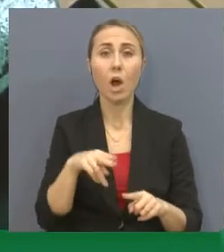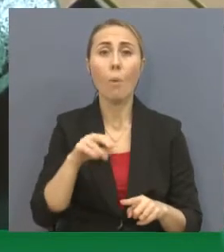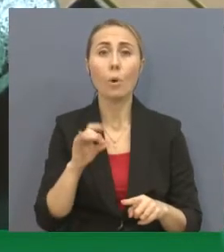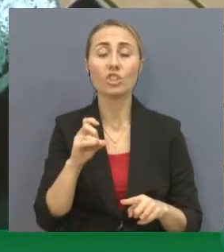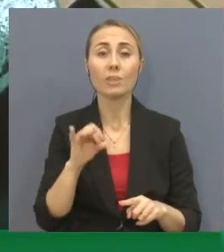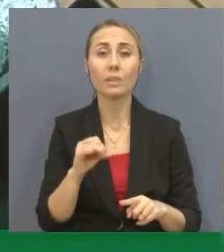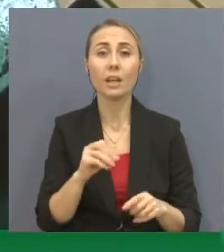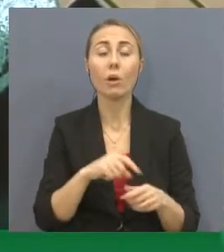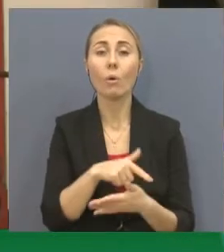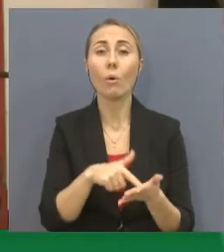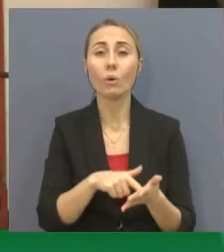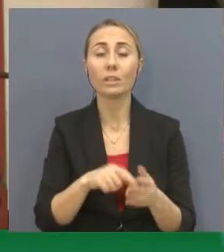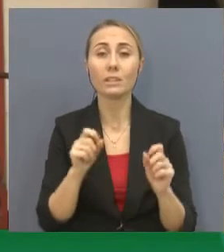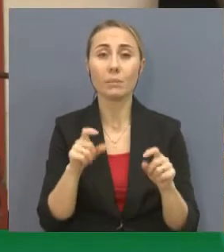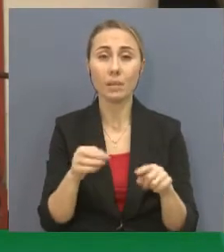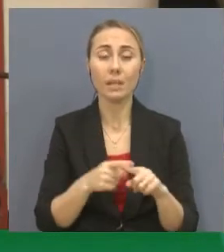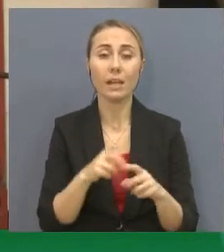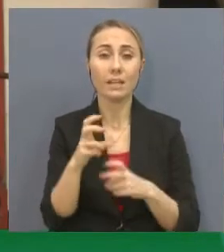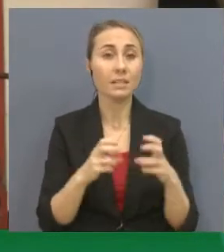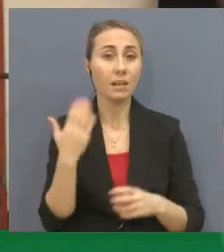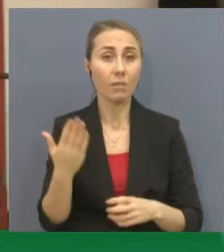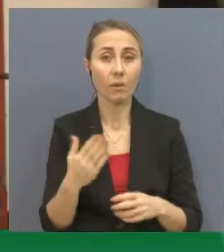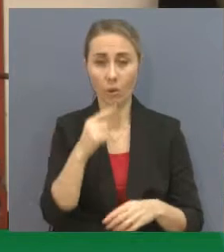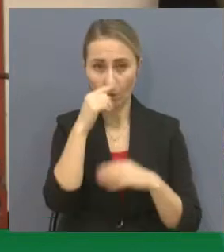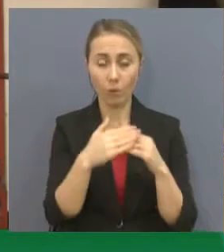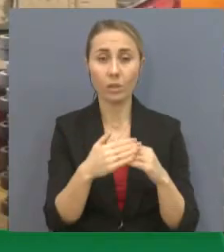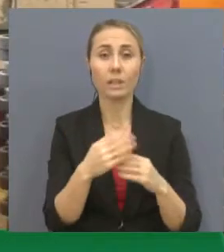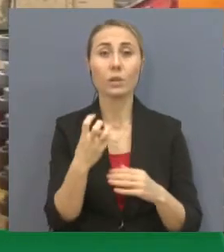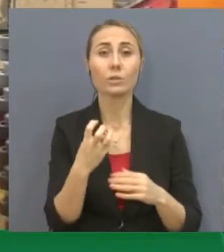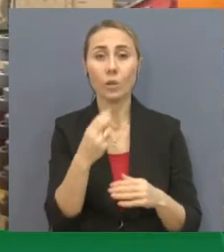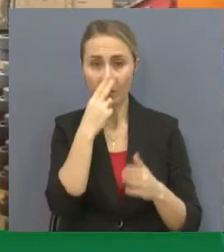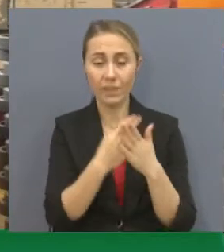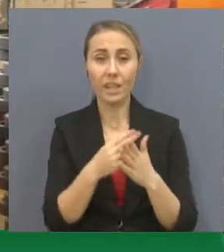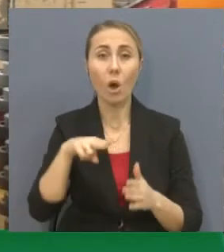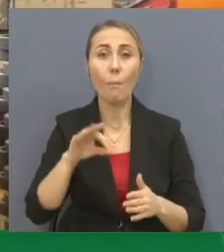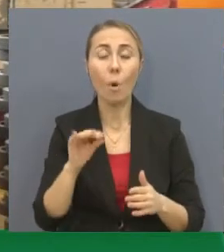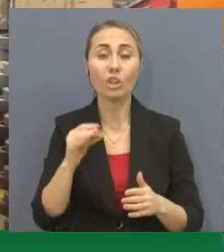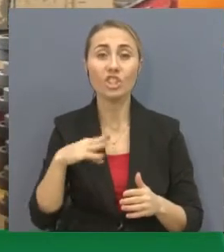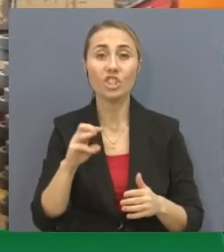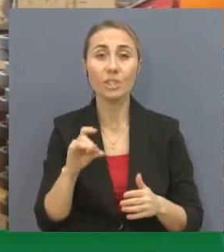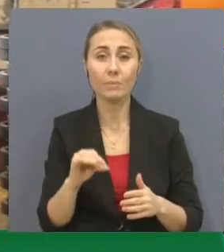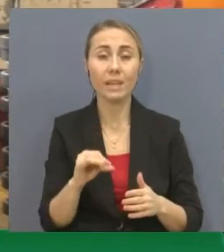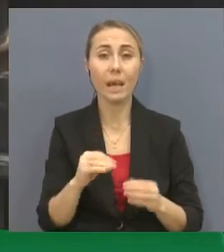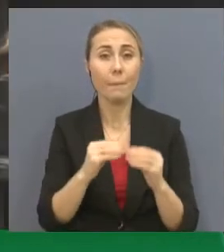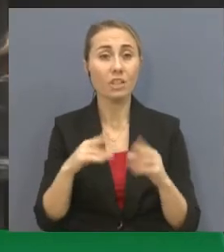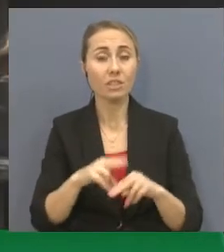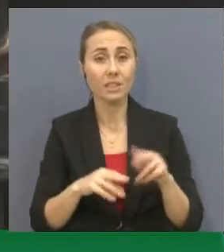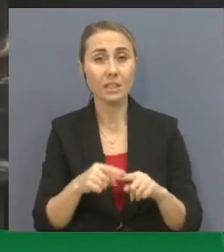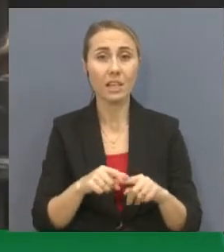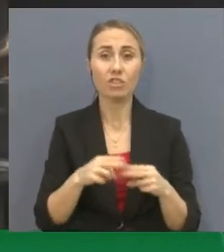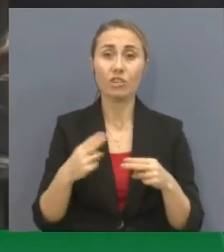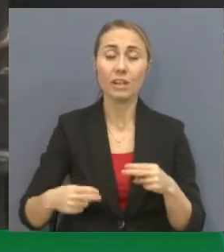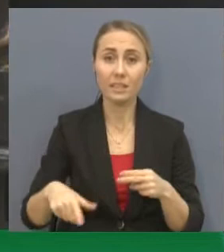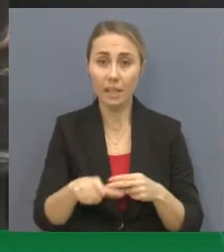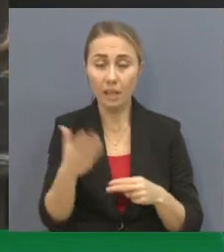степногорске производит около 300 видов подшипников используемых машиностроения железнодорожной отрасли промышленности из них